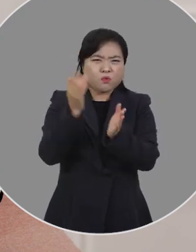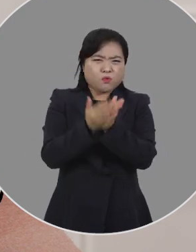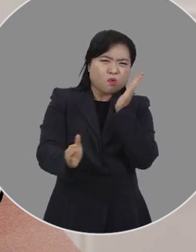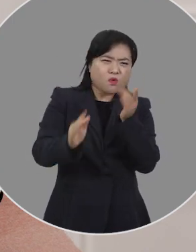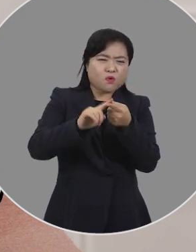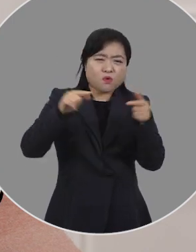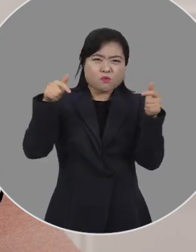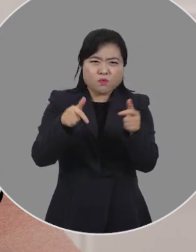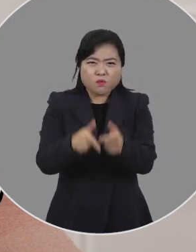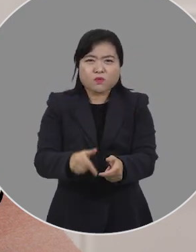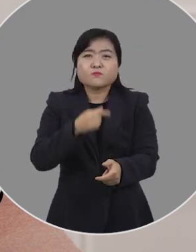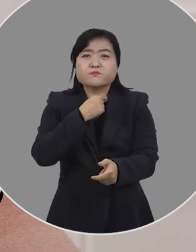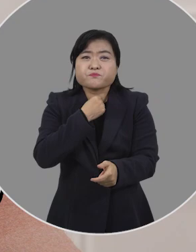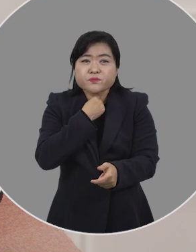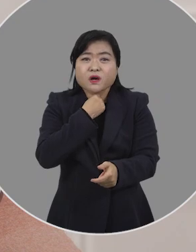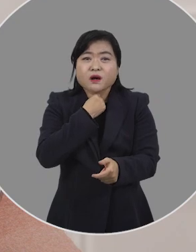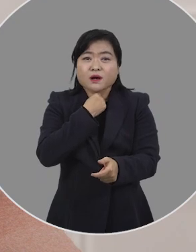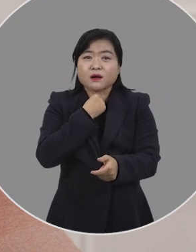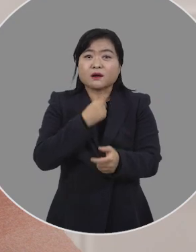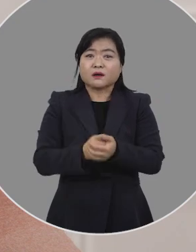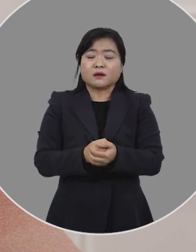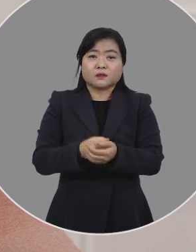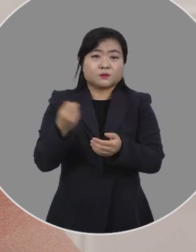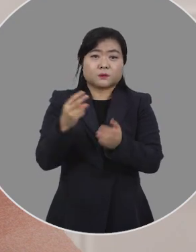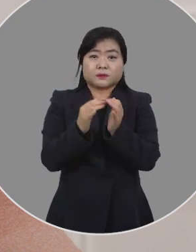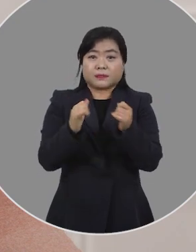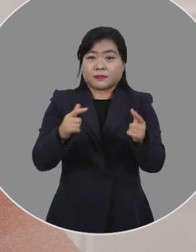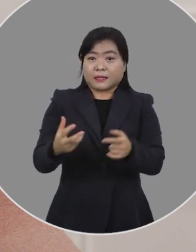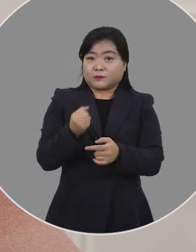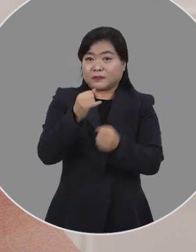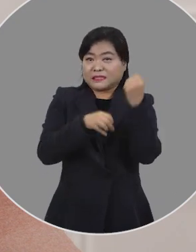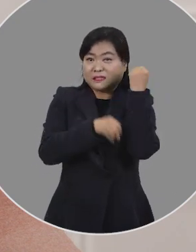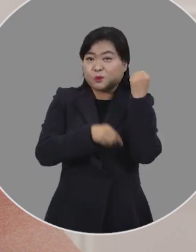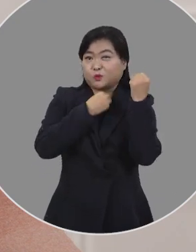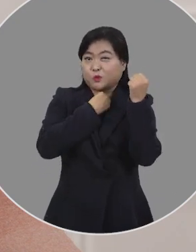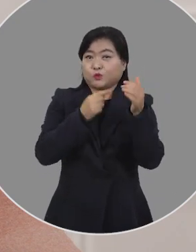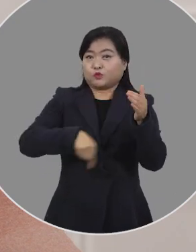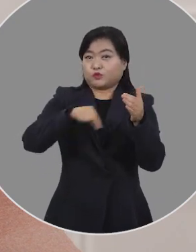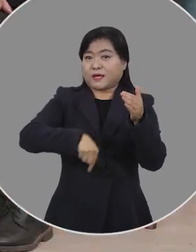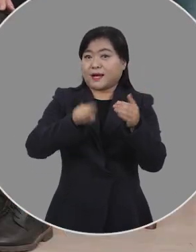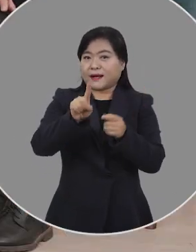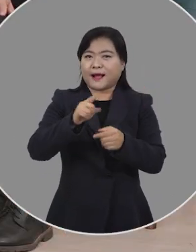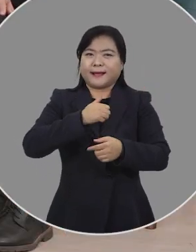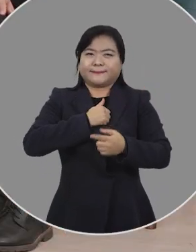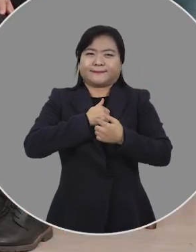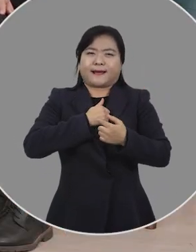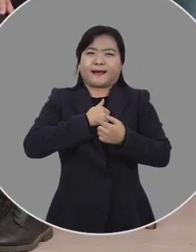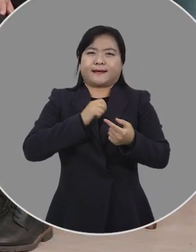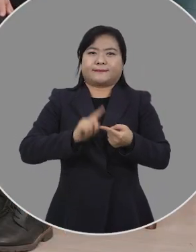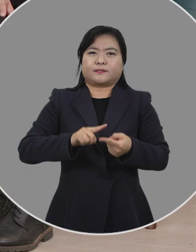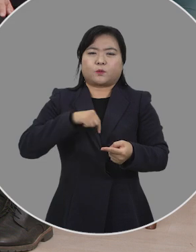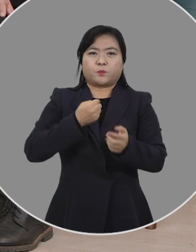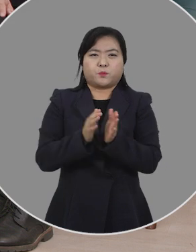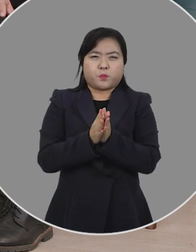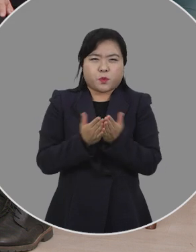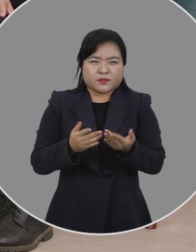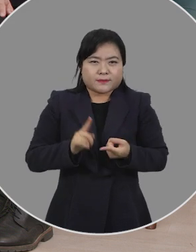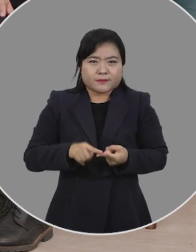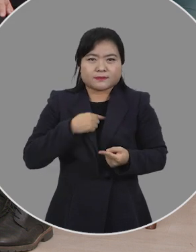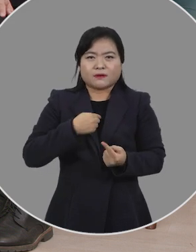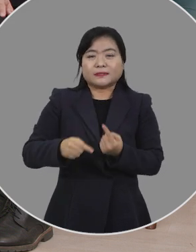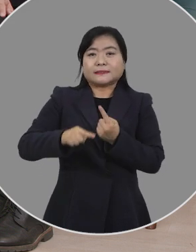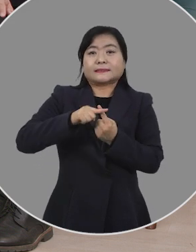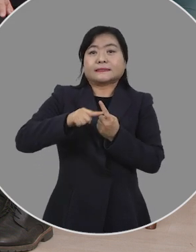싶어하고 줄이고 싶어하는 것 중에 하나거든요. 그리고 또 사람들이 가지고 있는 기본 욕구 중에 하나가 자아에 대해서, 본인에 대해서 좀